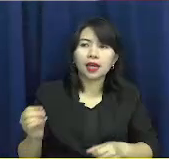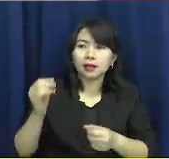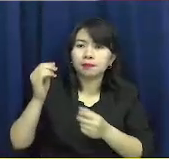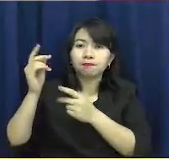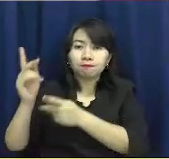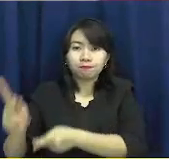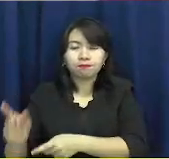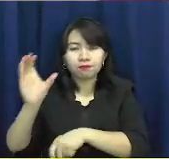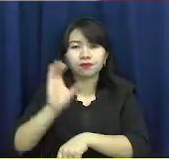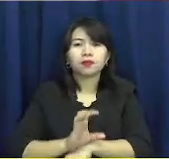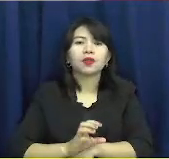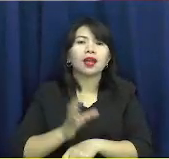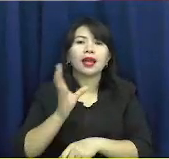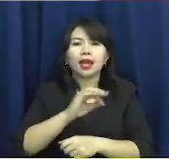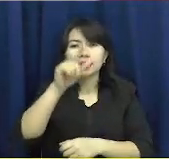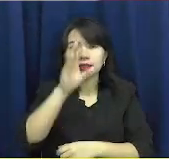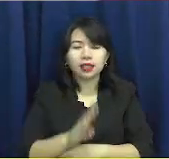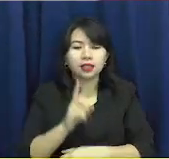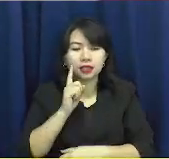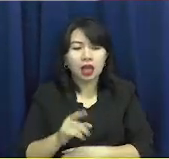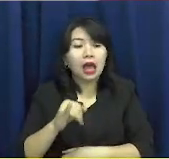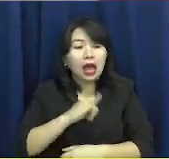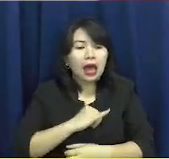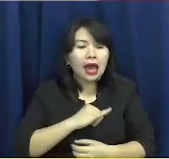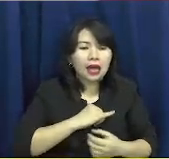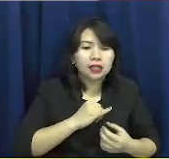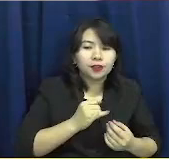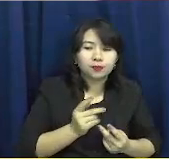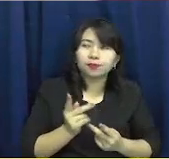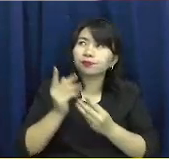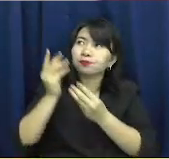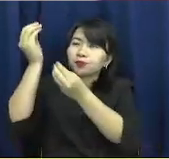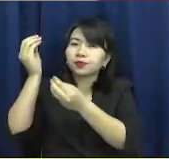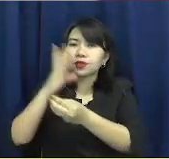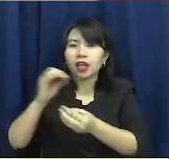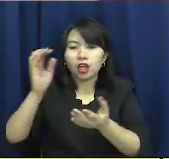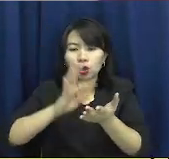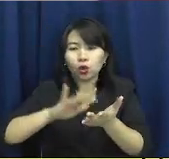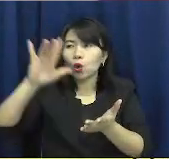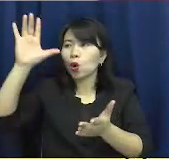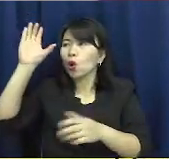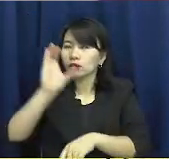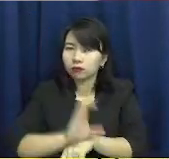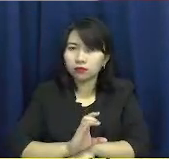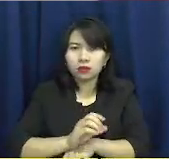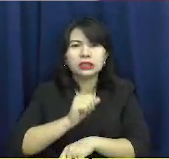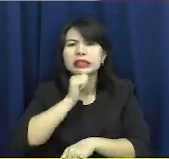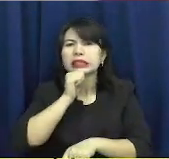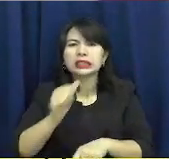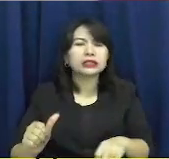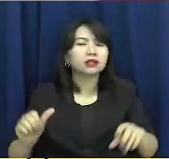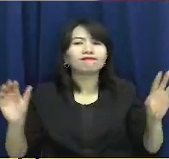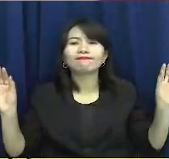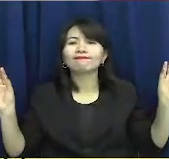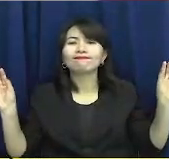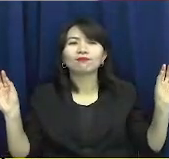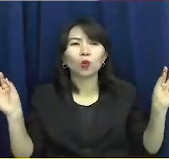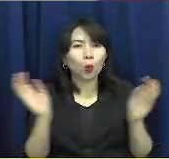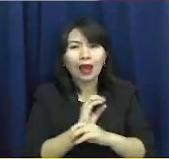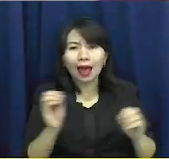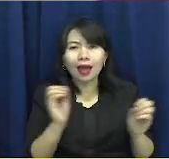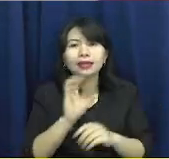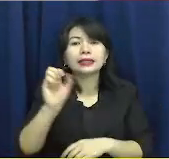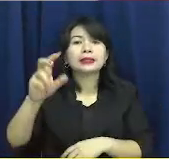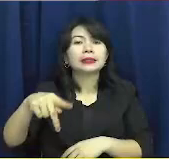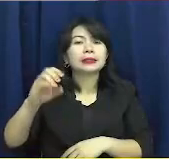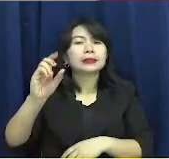niya. Ano sabi niya? He will present it to himself, a glorious church, not having what? Spot